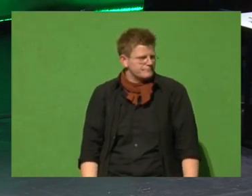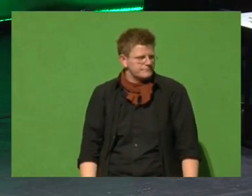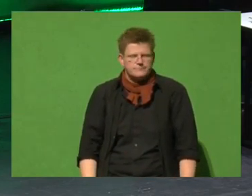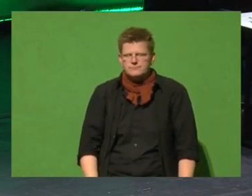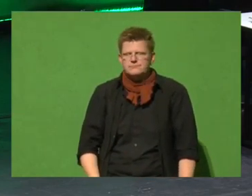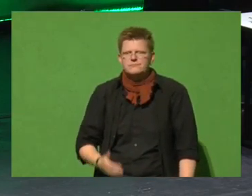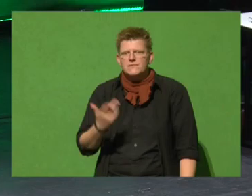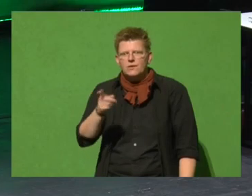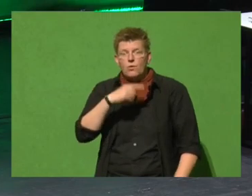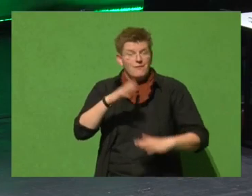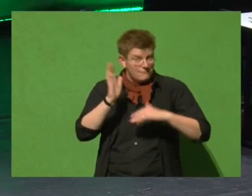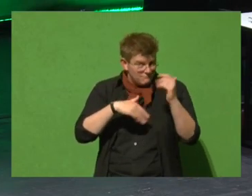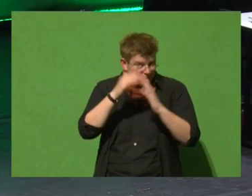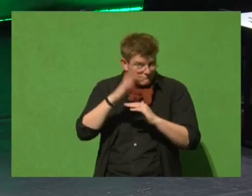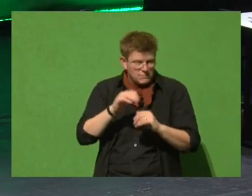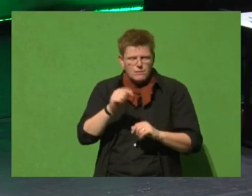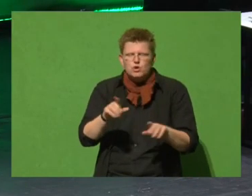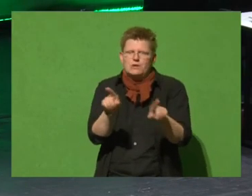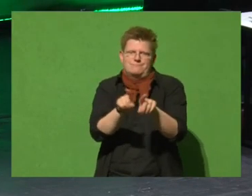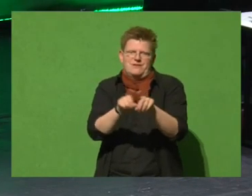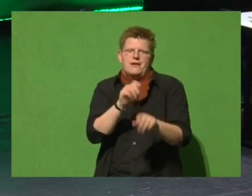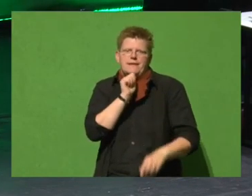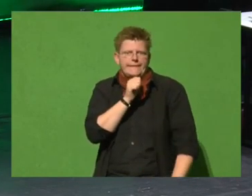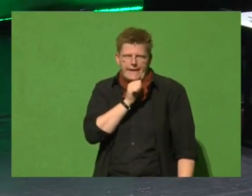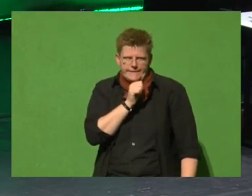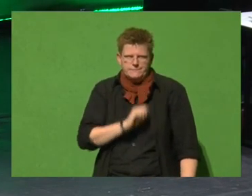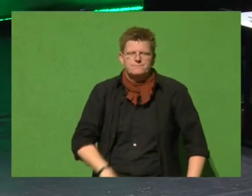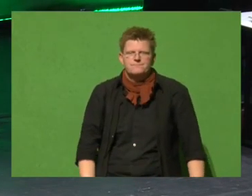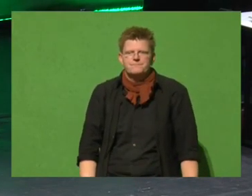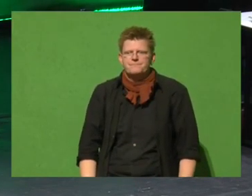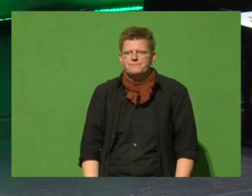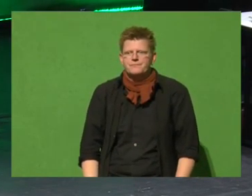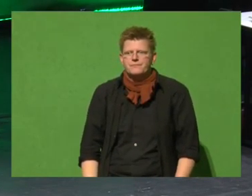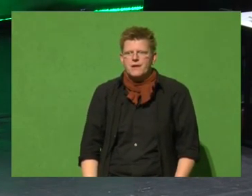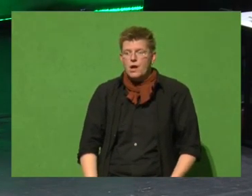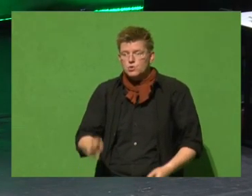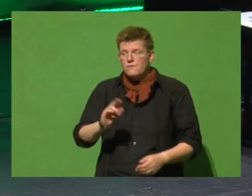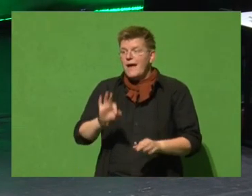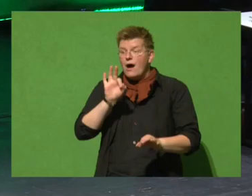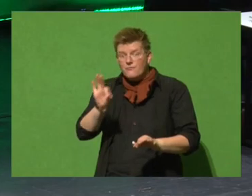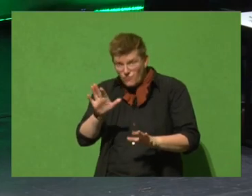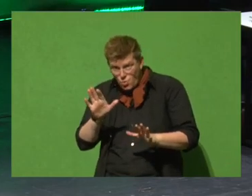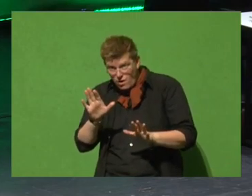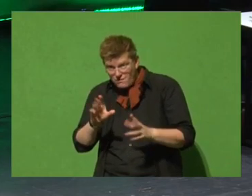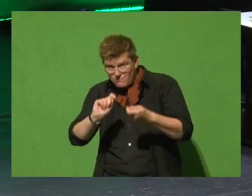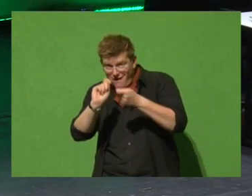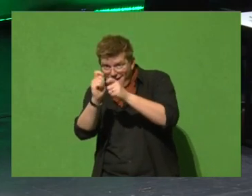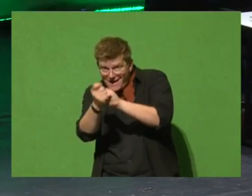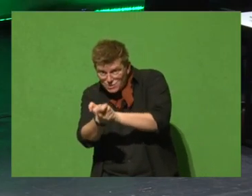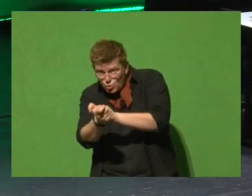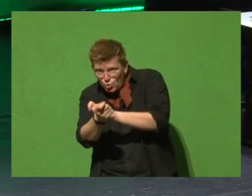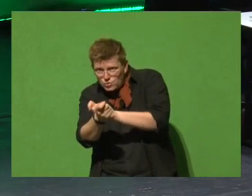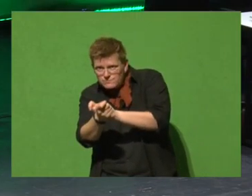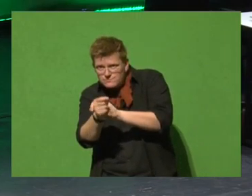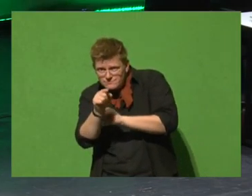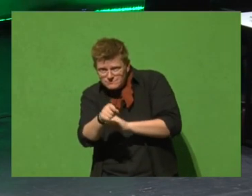stimmen. Und ich frage euch, wer für die von Wolfgang vorgeschlagene Änderung der, oder Einführung